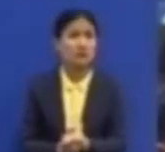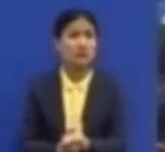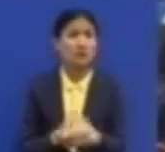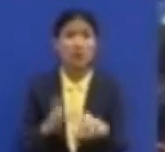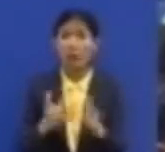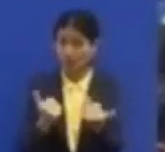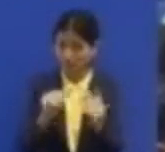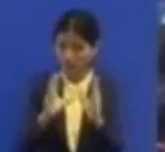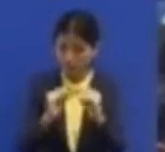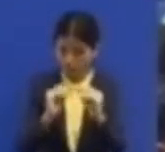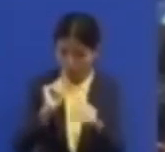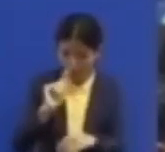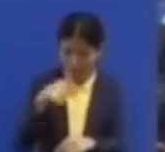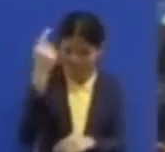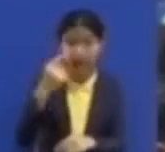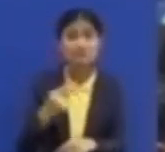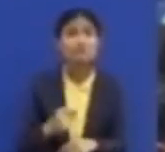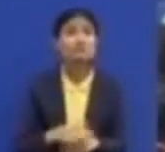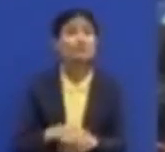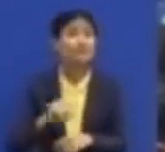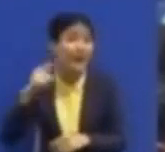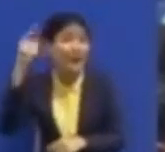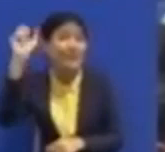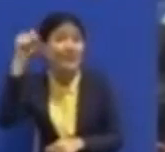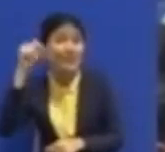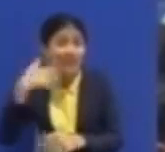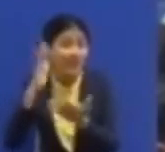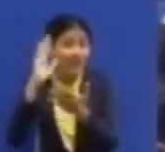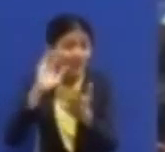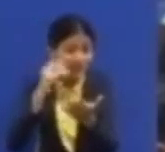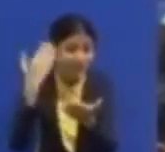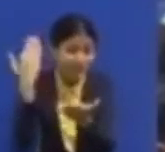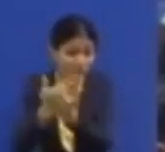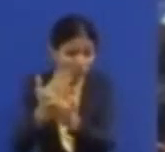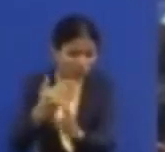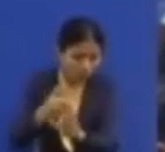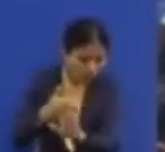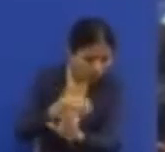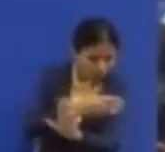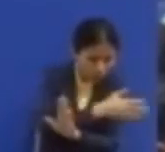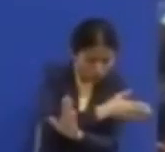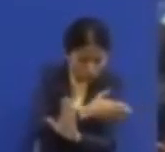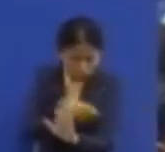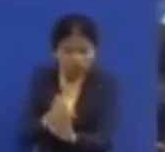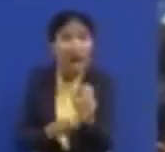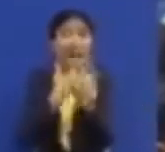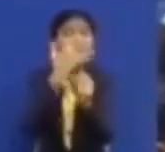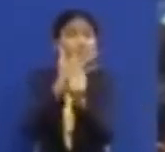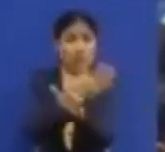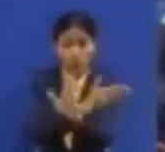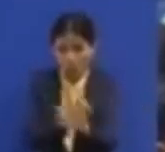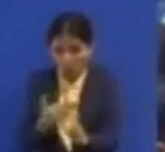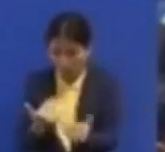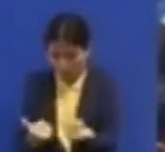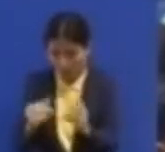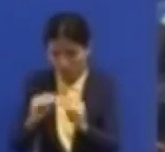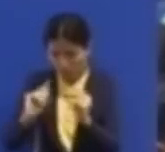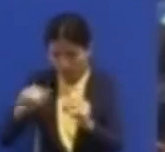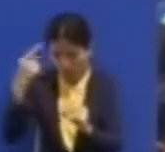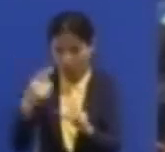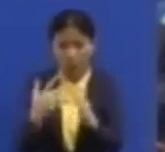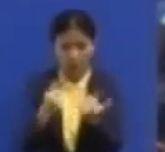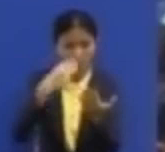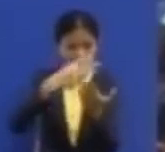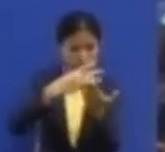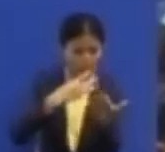กหลังจากเราไม่ได้ประชุมกันมายาวนานเหมือนที่คุณพ่อกล่าวแค่วาระที่สำคัญก็คือให้เลือกตั้ง